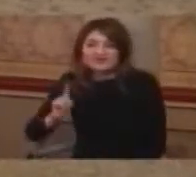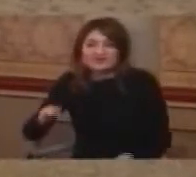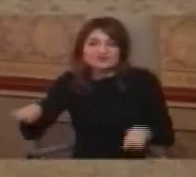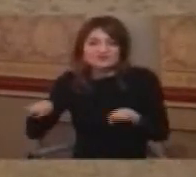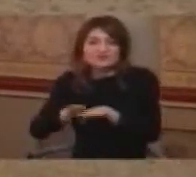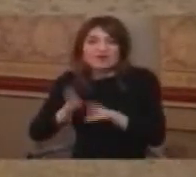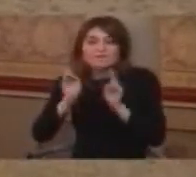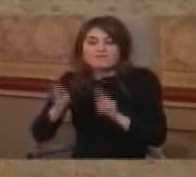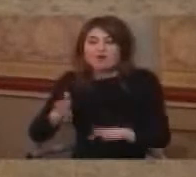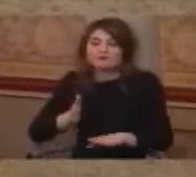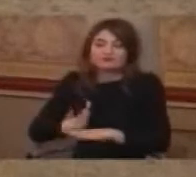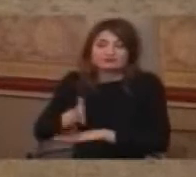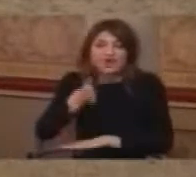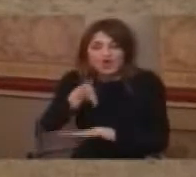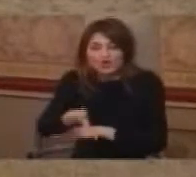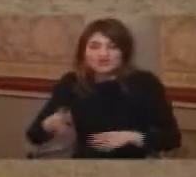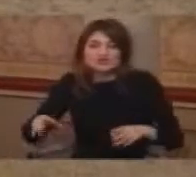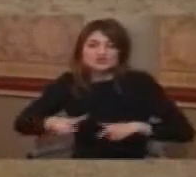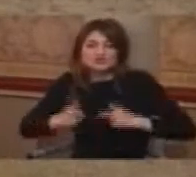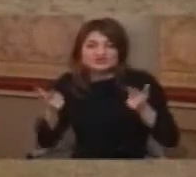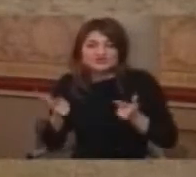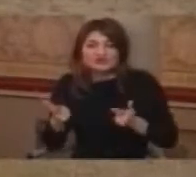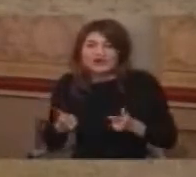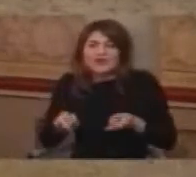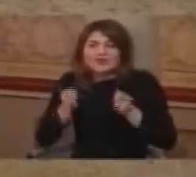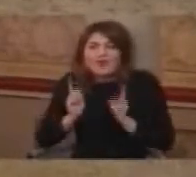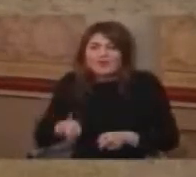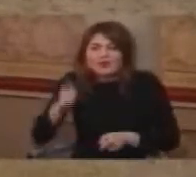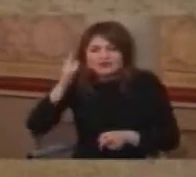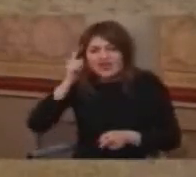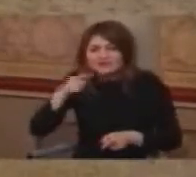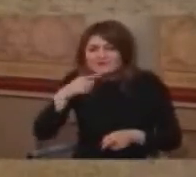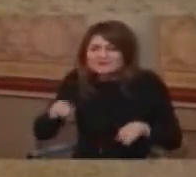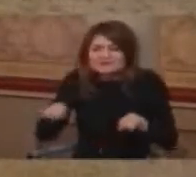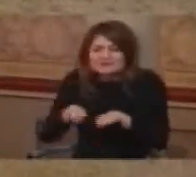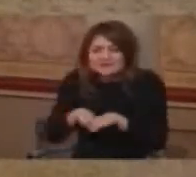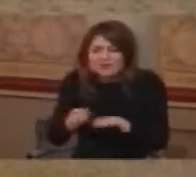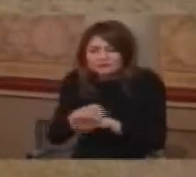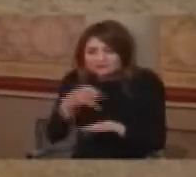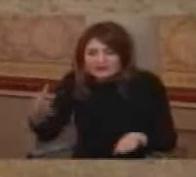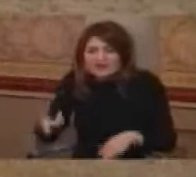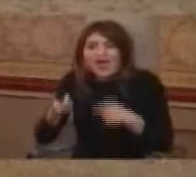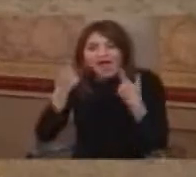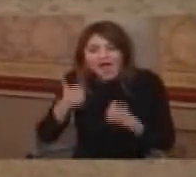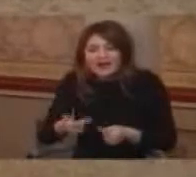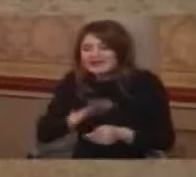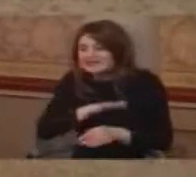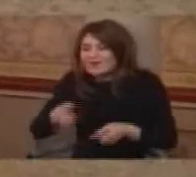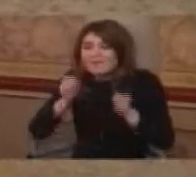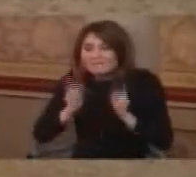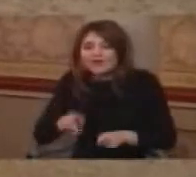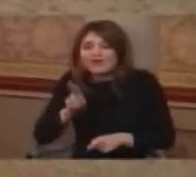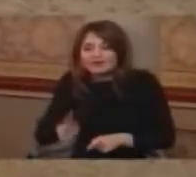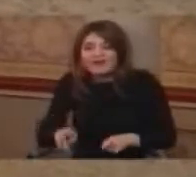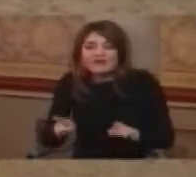život. Ne znači da će svi biti jednako brzi, ali svi moraju moći imati tu kartu. Kartu za utakmicu zvanu